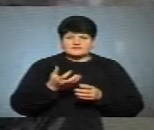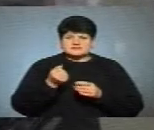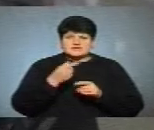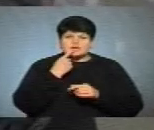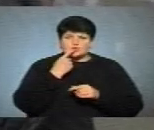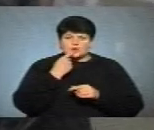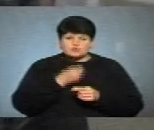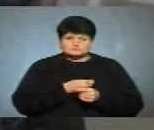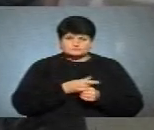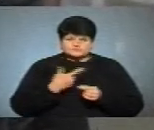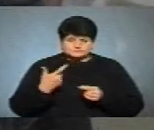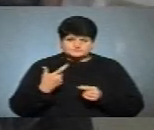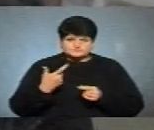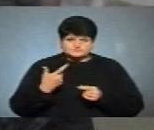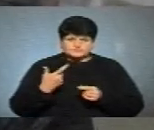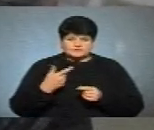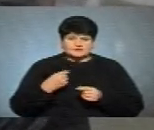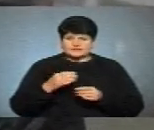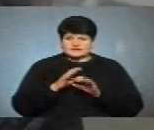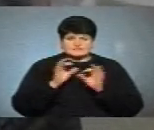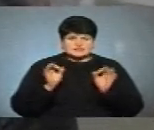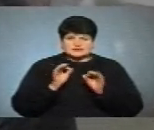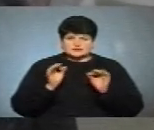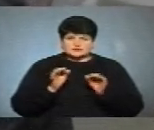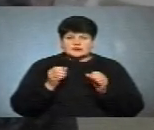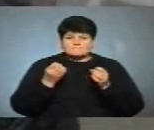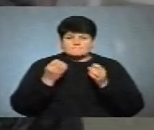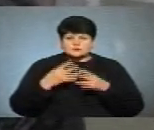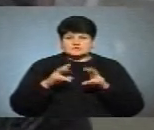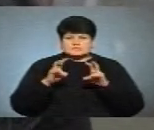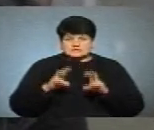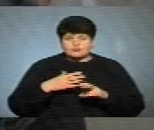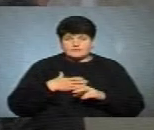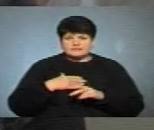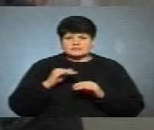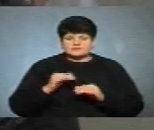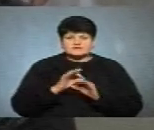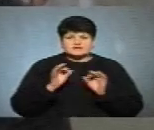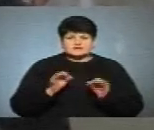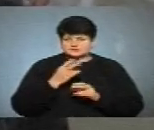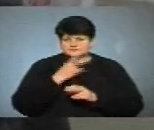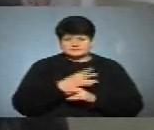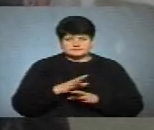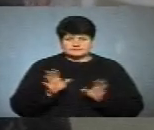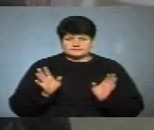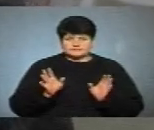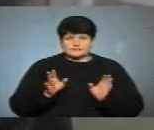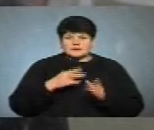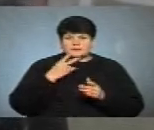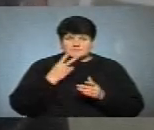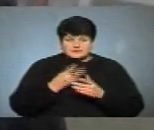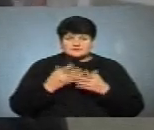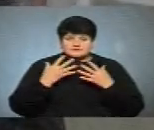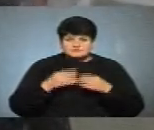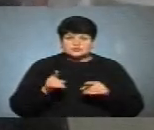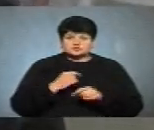крові. Аналіз, вона взагалі не реагувала вже. Вона просто сіла в мене на руках, не реагувала ні на що. Вже, як бачите, не реагує. Вже щось зробіть,